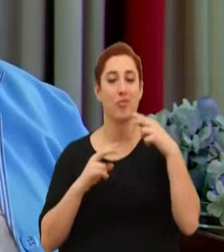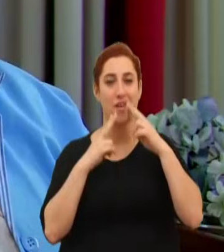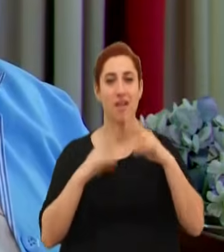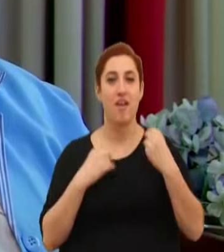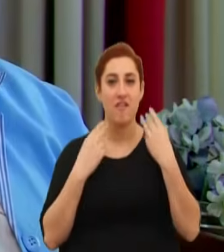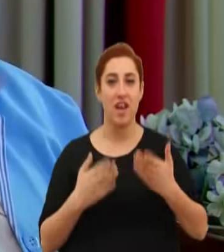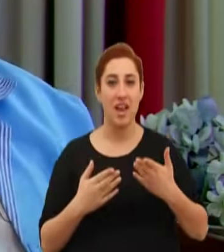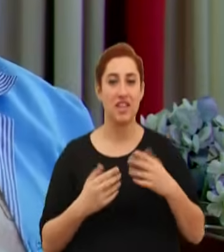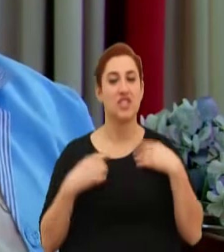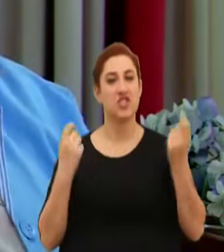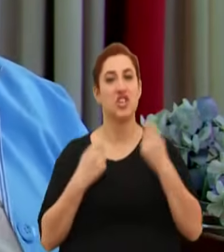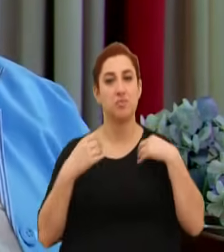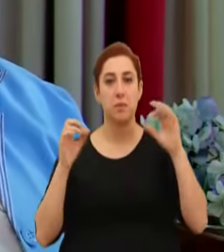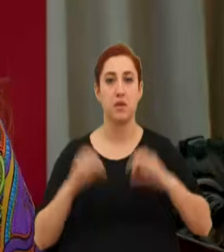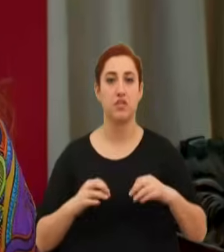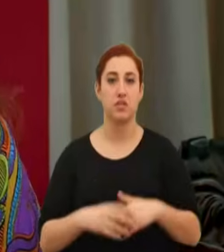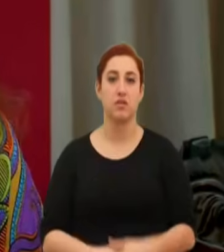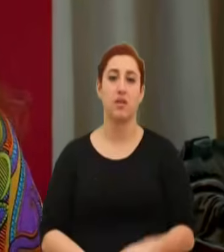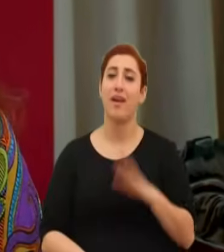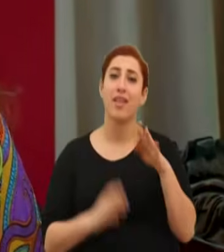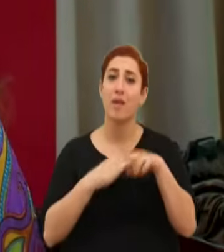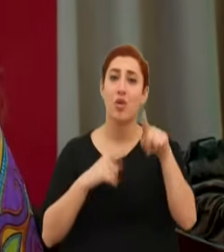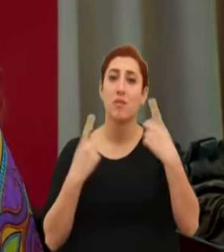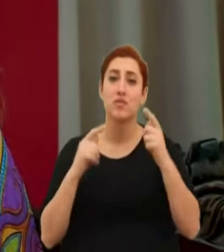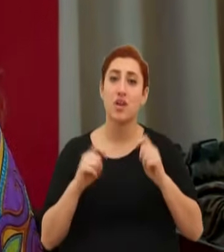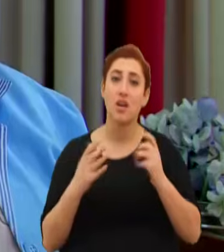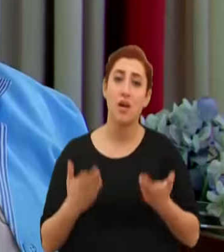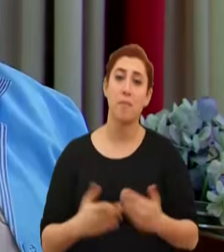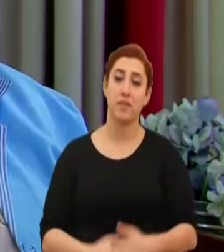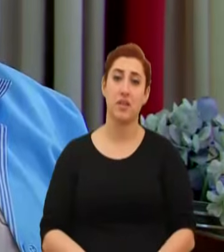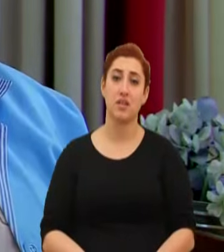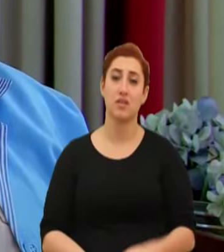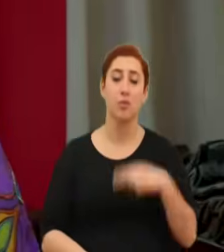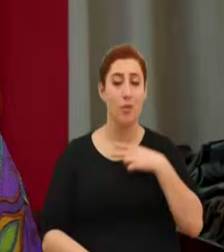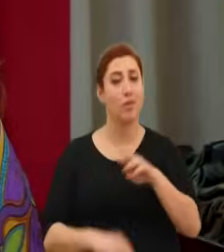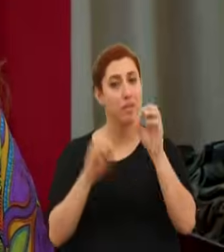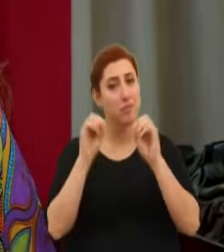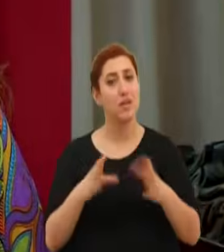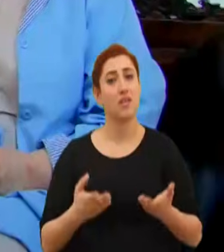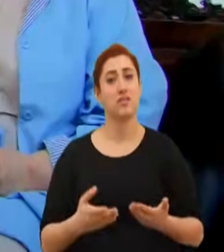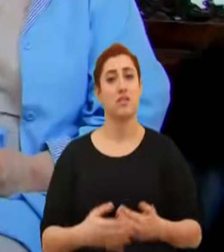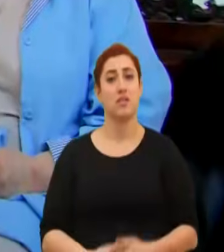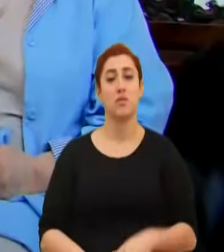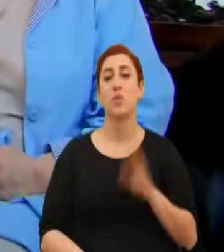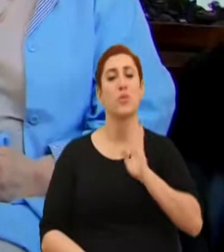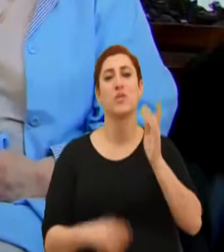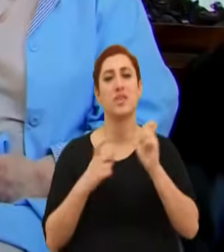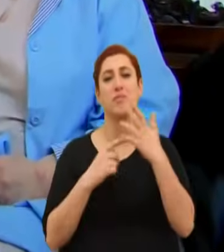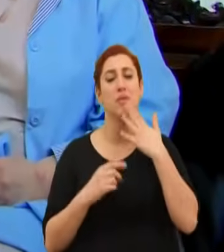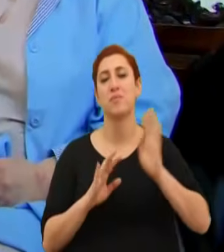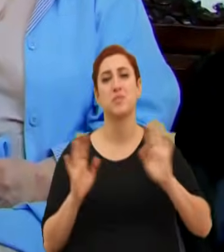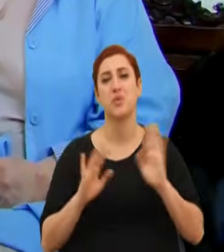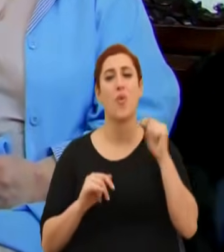karar verdik, çalışmaya başladık. Ay niye böyle bir şey yaptınız? Akışına bıraksaydınız. Yok Serpil Hanım,